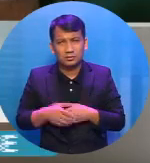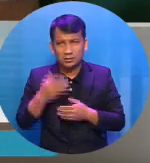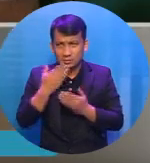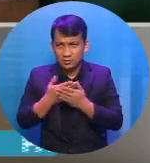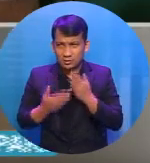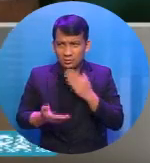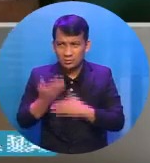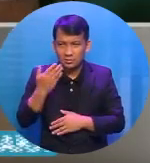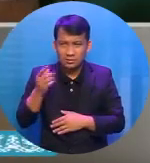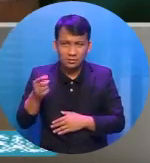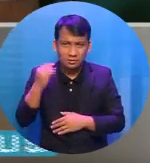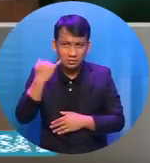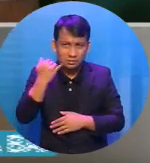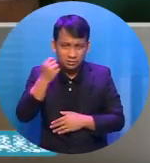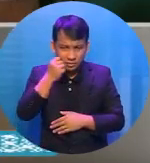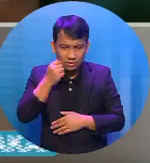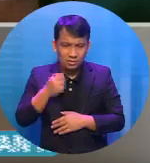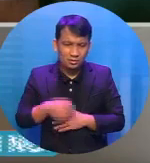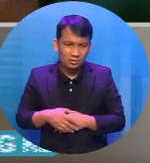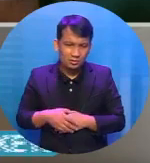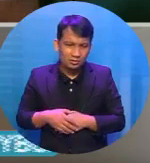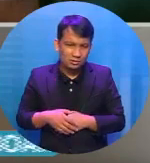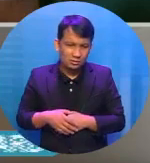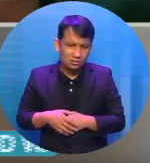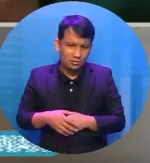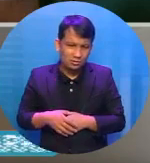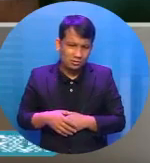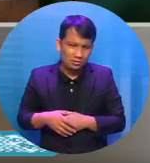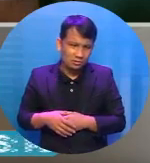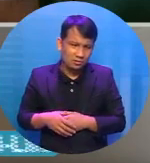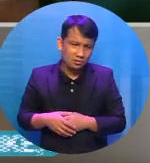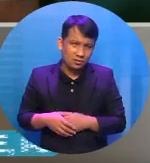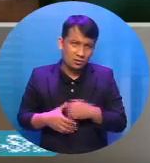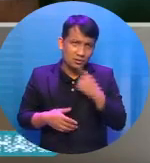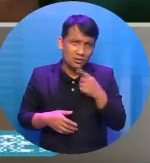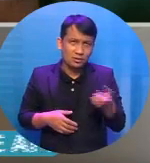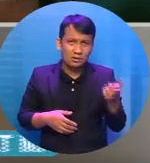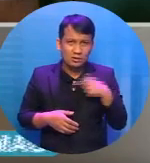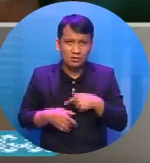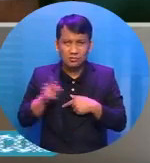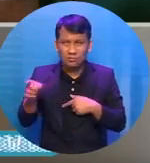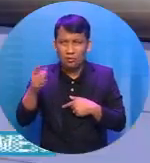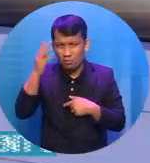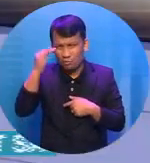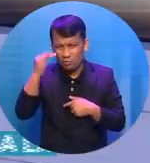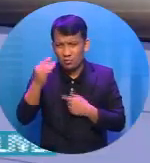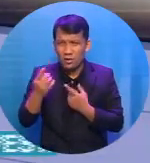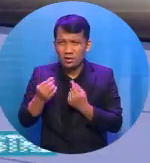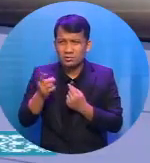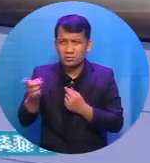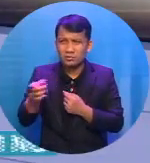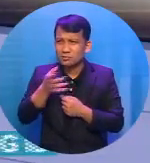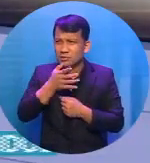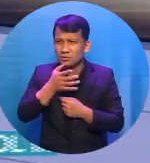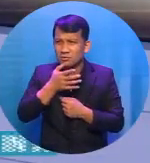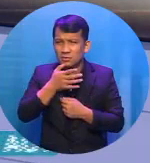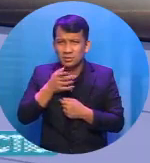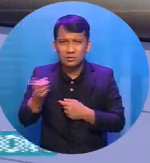Magandang umaga sa iyo, alias Jessa. Magandang umaga po. Okay. Bakit ka ganun sa mama mo?